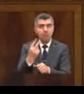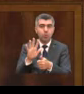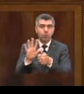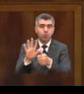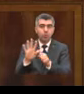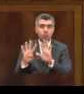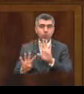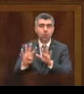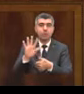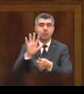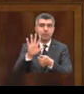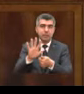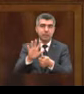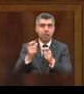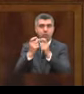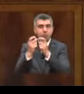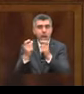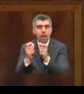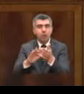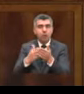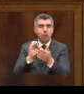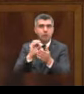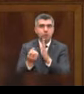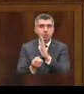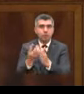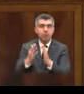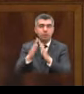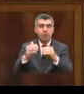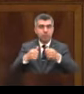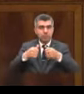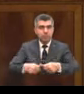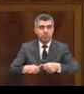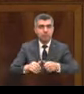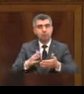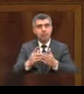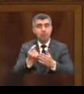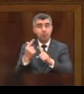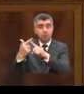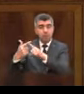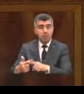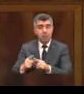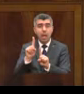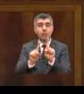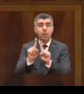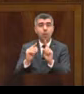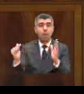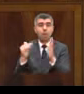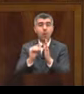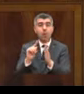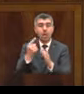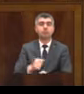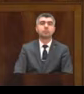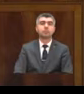شيك لإحداث مقاولات صغرى خلال فترة الحجر الصحي بمبلغ تجاوز 11 مليون ديال الدرهم، إضافة